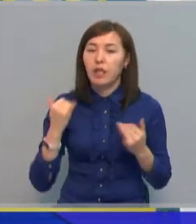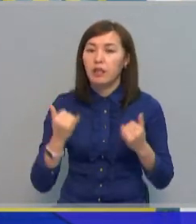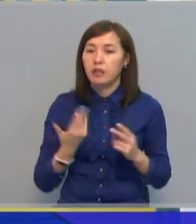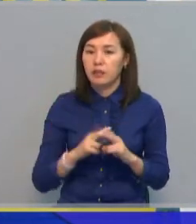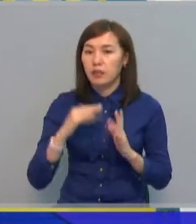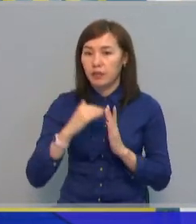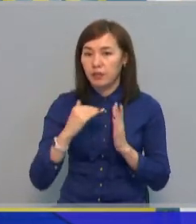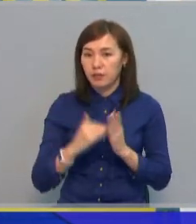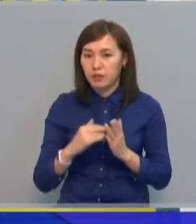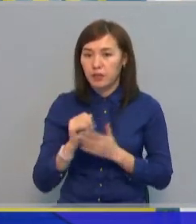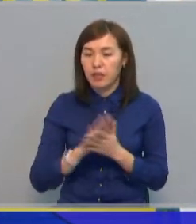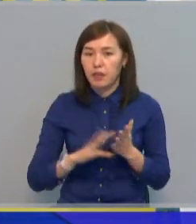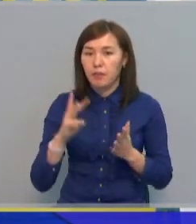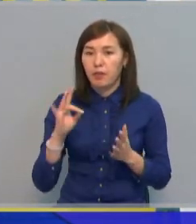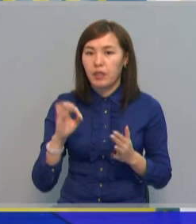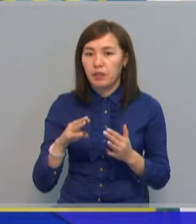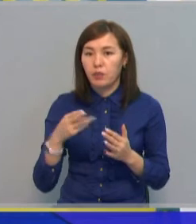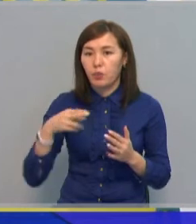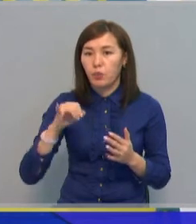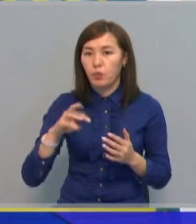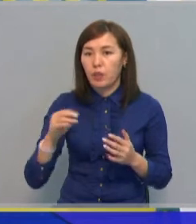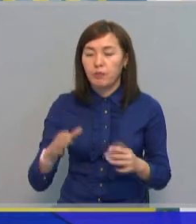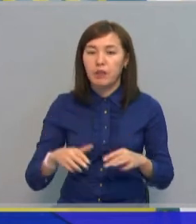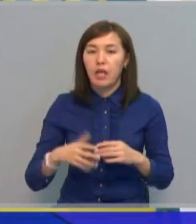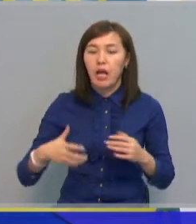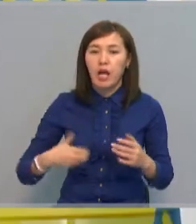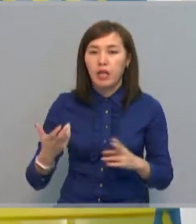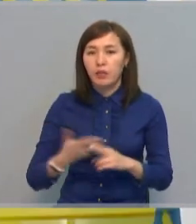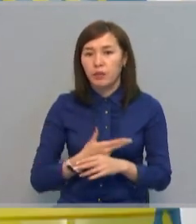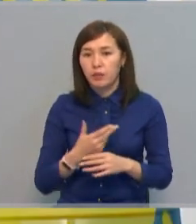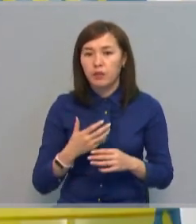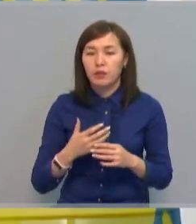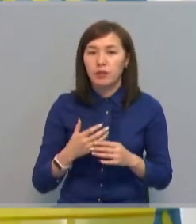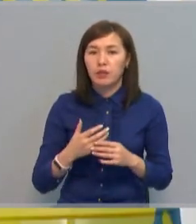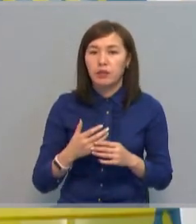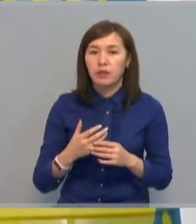сол бағдарламаны біз наурыз думан деп жаңа аңдарсыз сіз айтып отырмыз